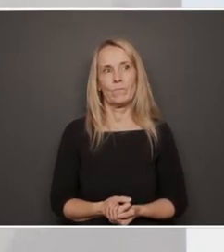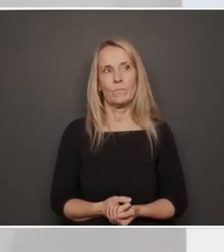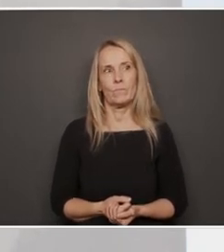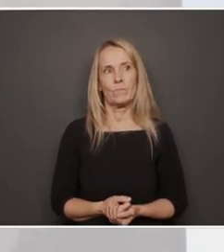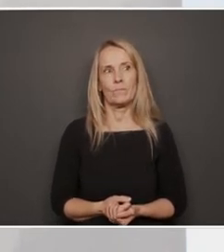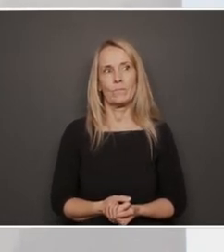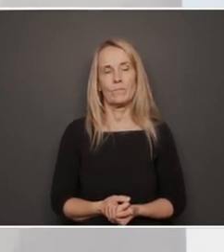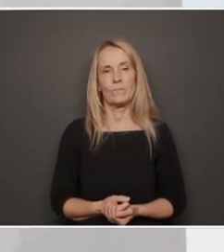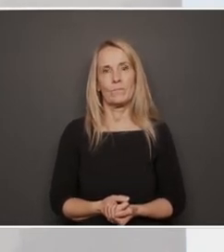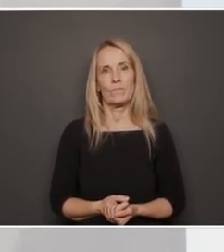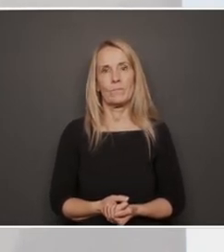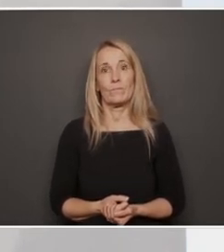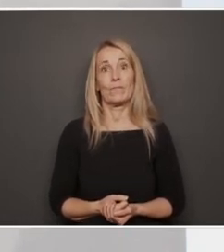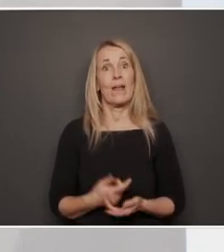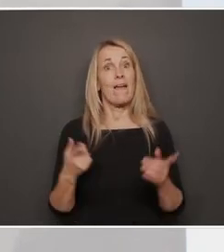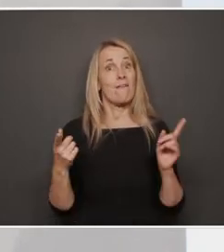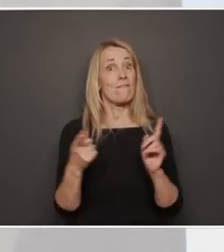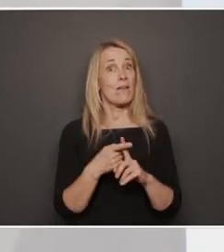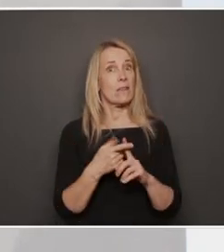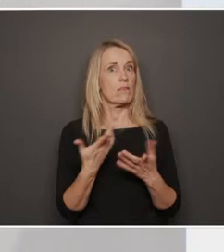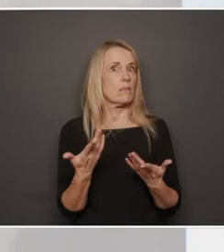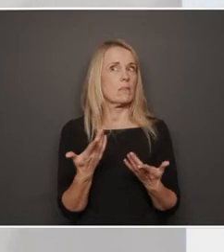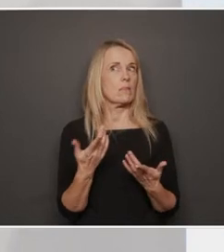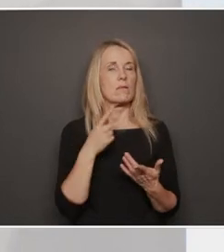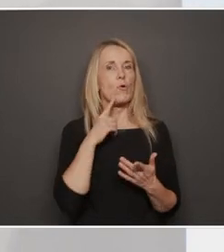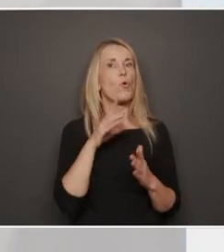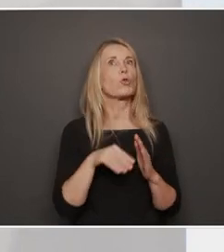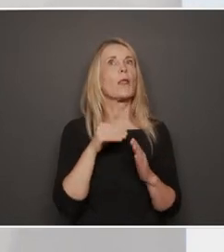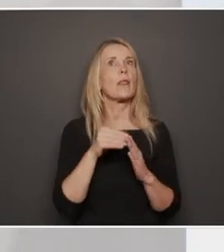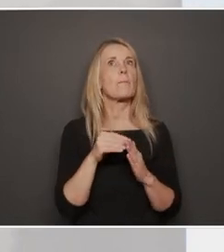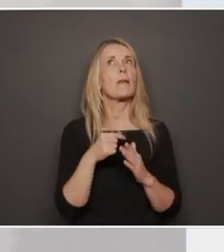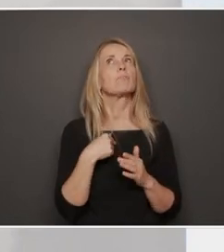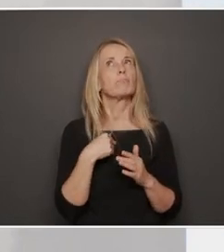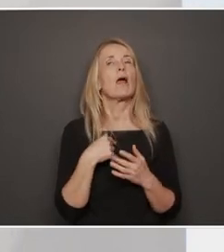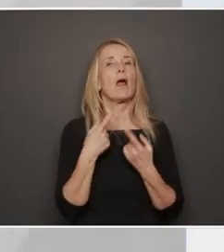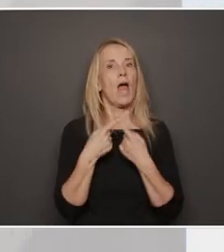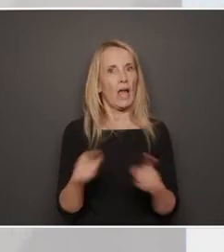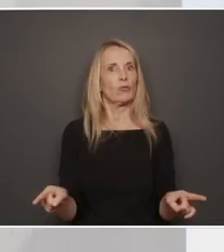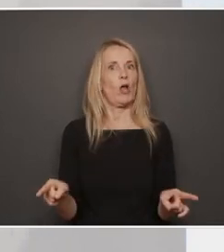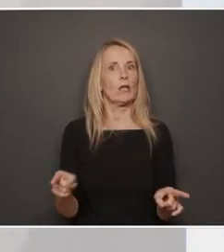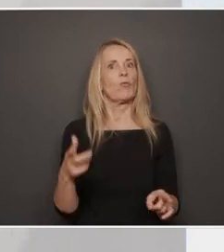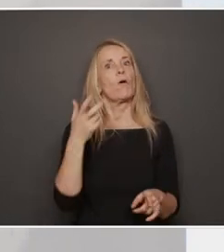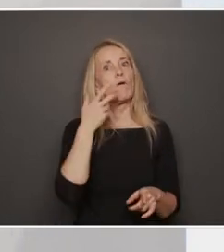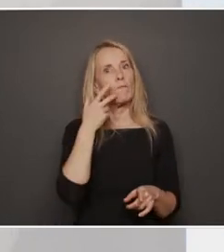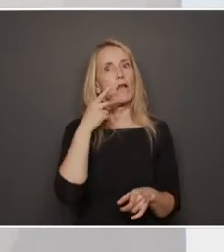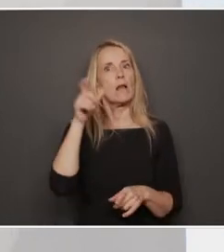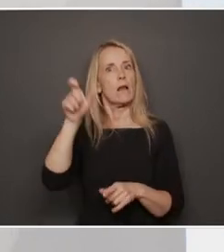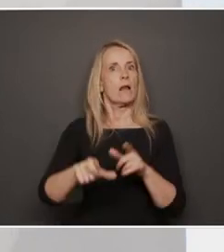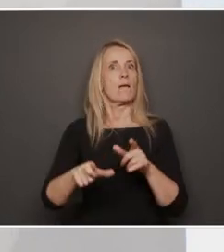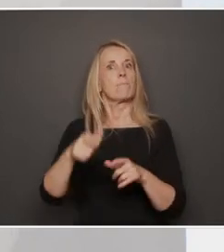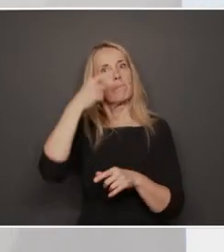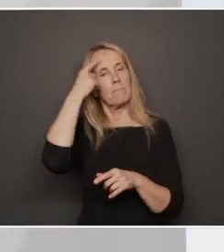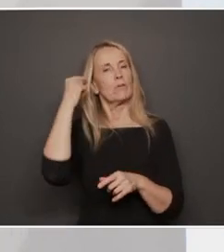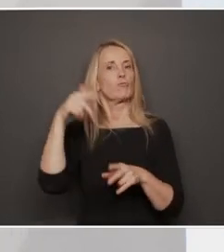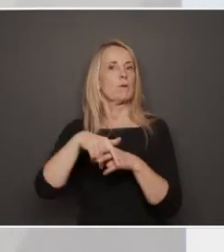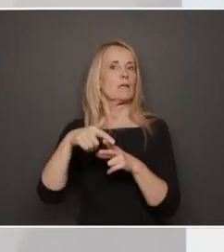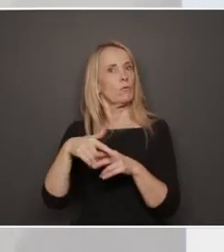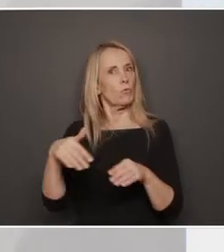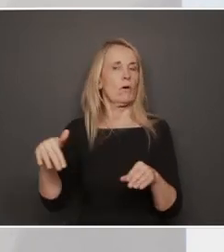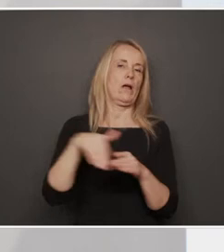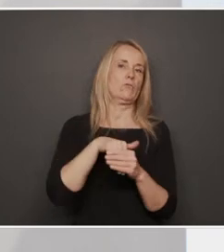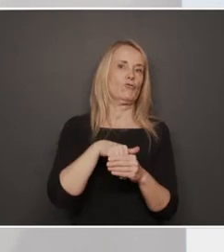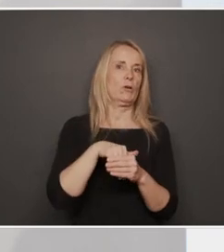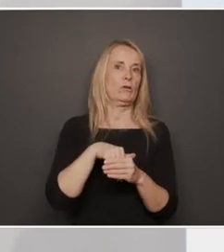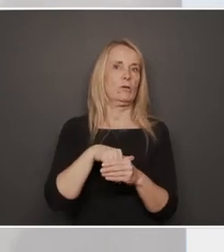Wenn ein Unternehmen sich entscheidet, Menschen mit Behinderung einzustellen, dann stellen sich